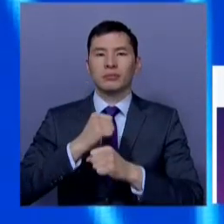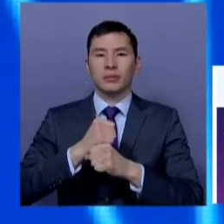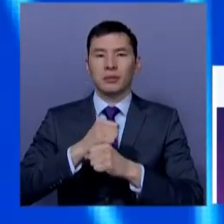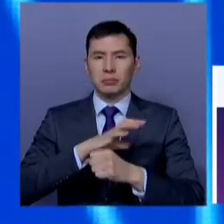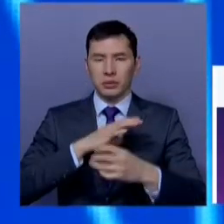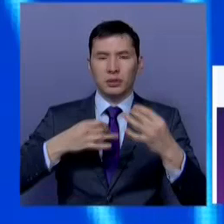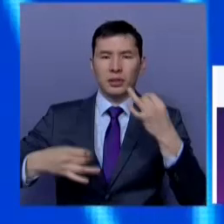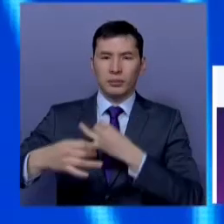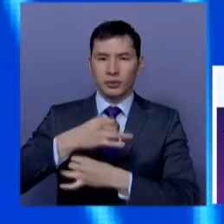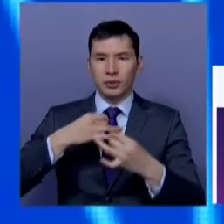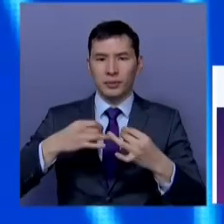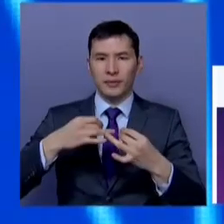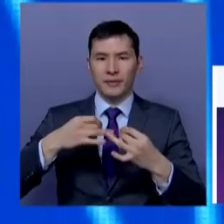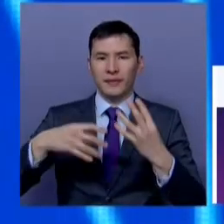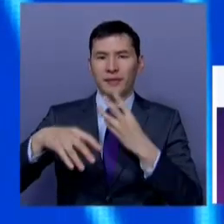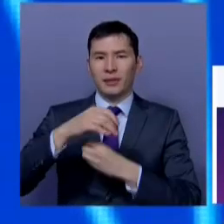проговорили со всеми